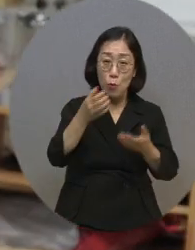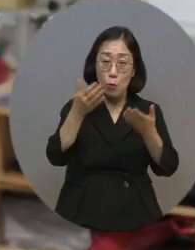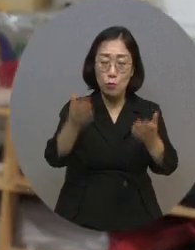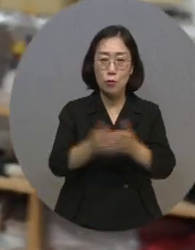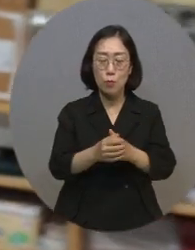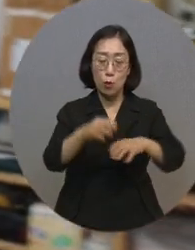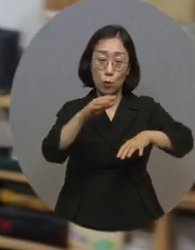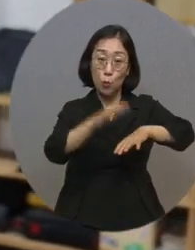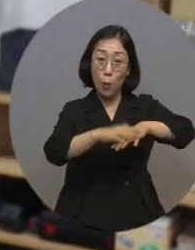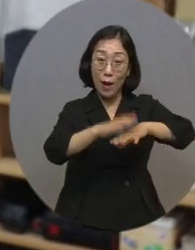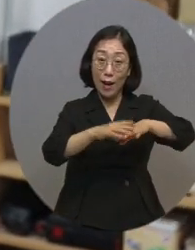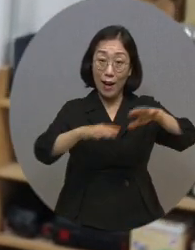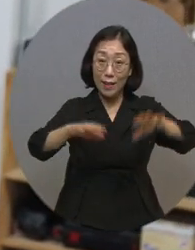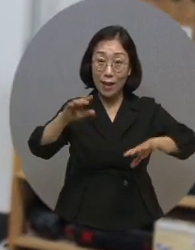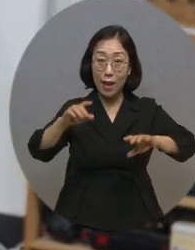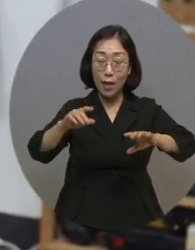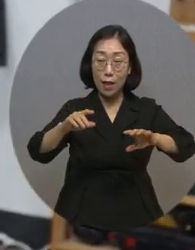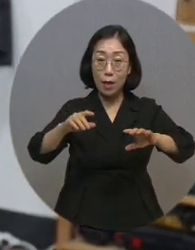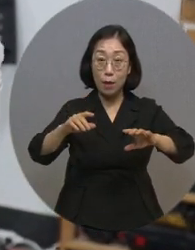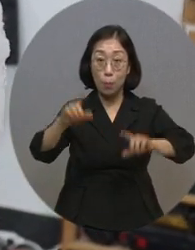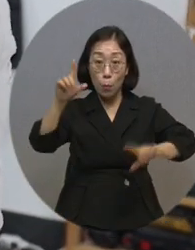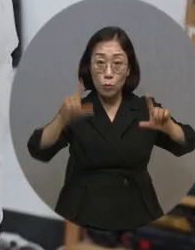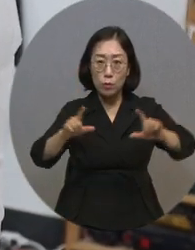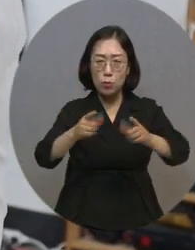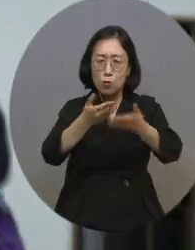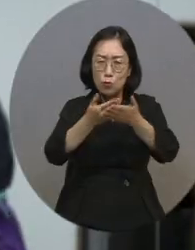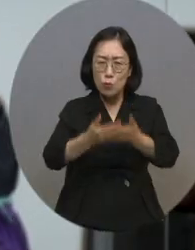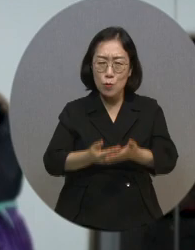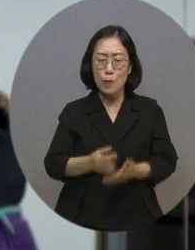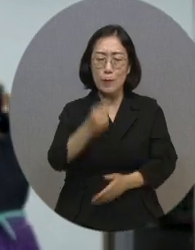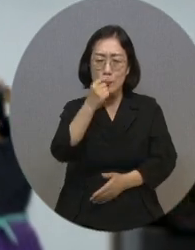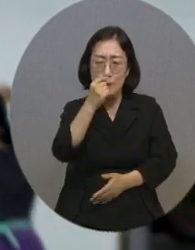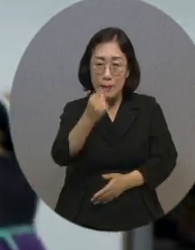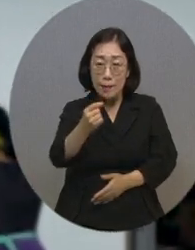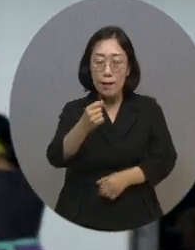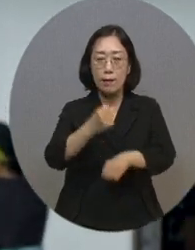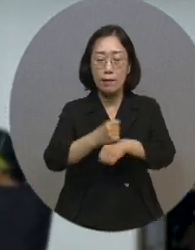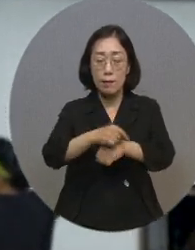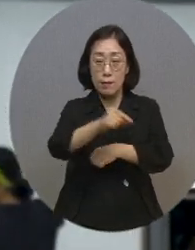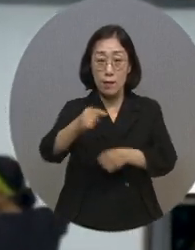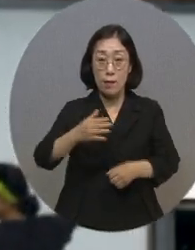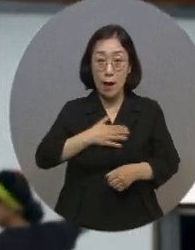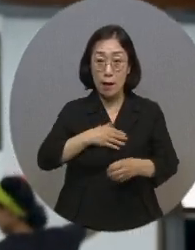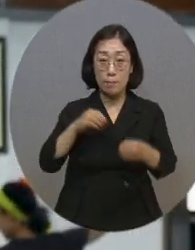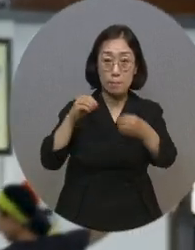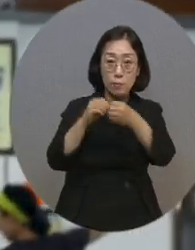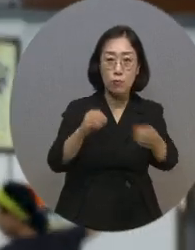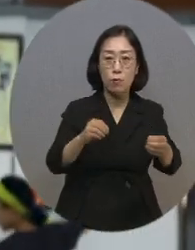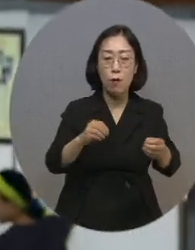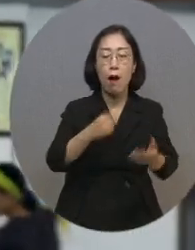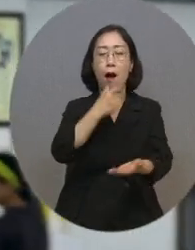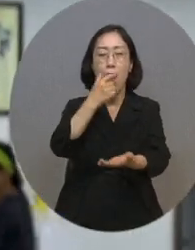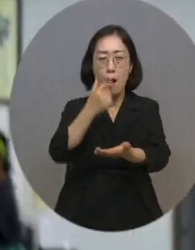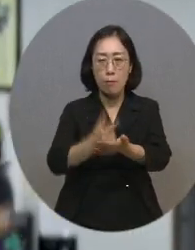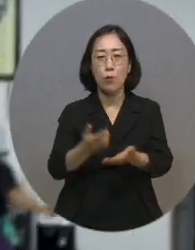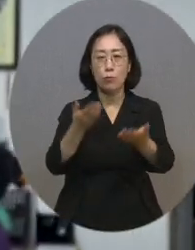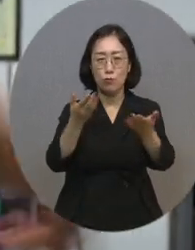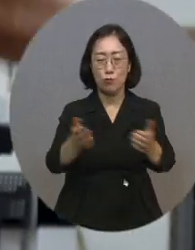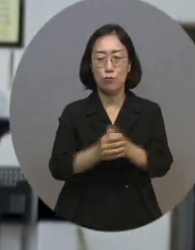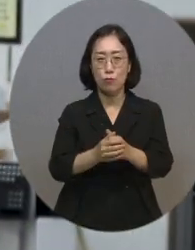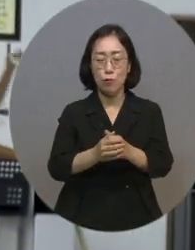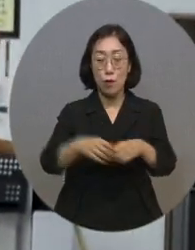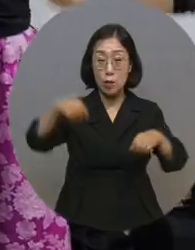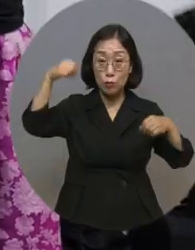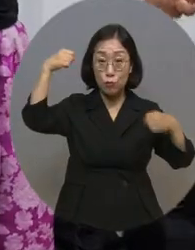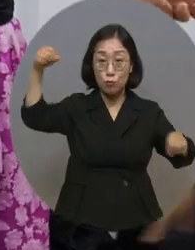하나의 움직임조차도 고도의 기술을 요구하며 그 정서와 이야기는 관객들의 마음을 울립니다. 환경화 무용가는 춤을